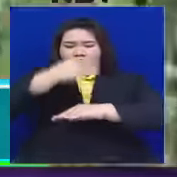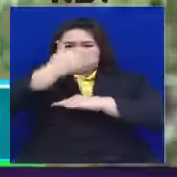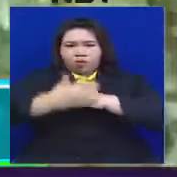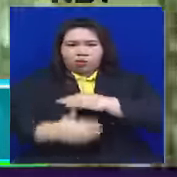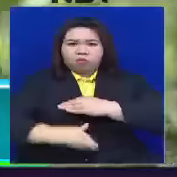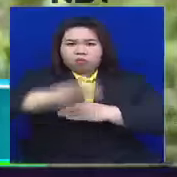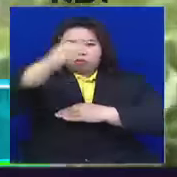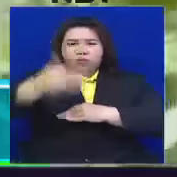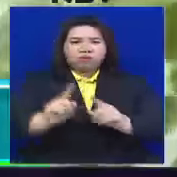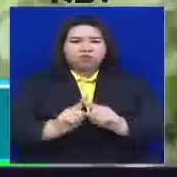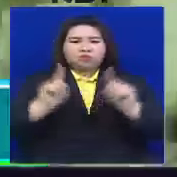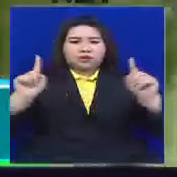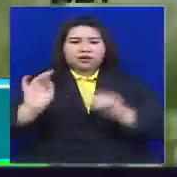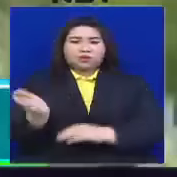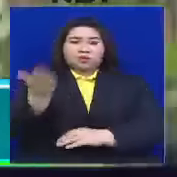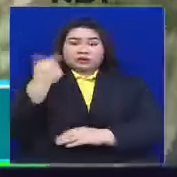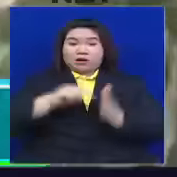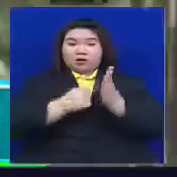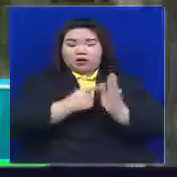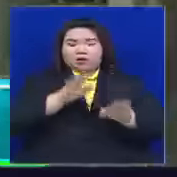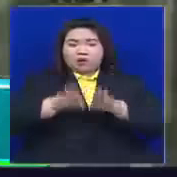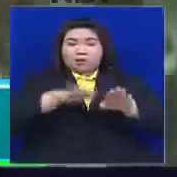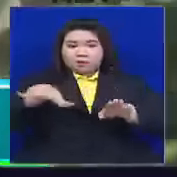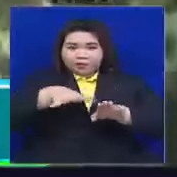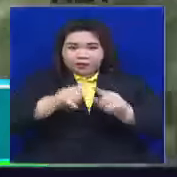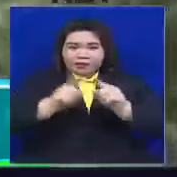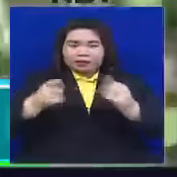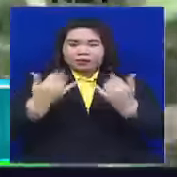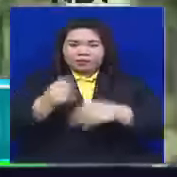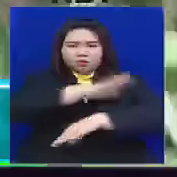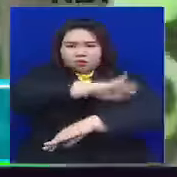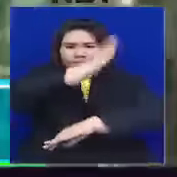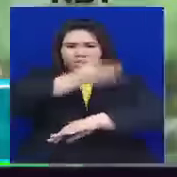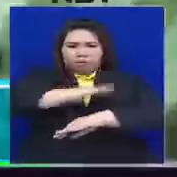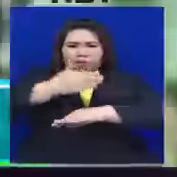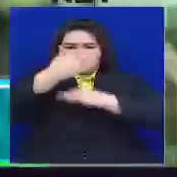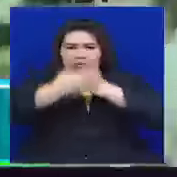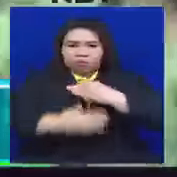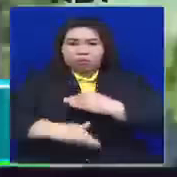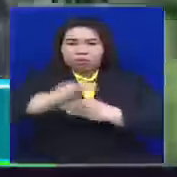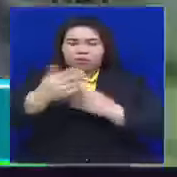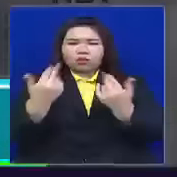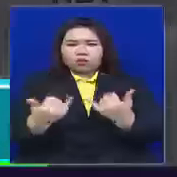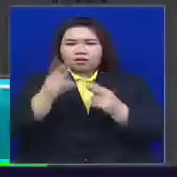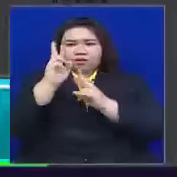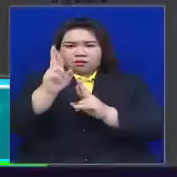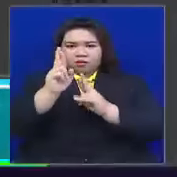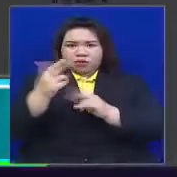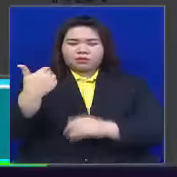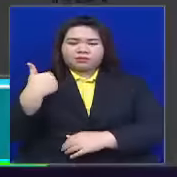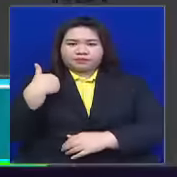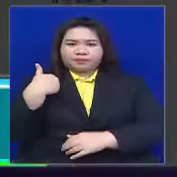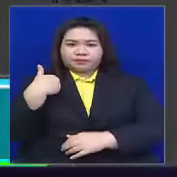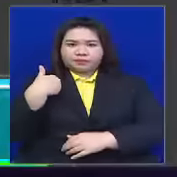ที่เราเดินเท้าเข้ามาครับเจ้าหน้าที่ก็จะต้องใช้ความระมัดระวังนิดเพราะว่านอกจากเป็นหน้าผาสูงชันแล้วก็บ